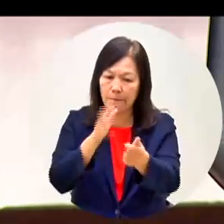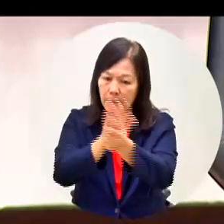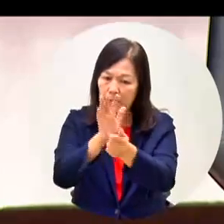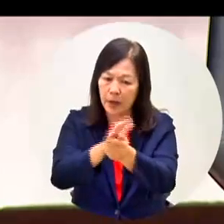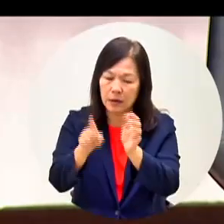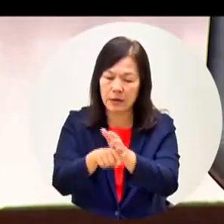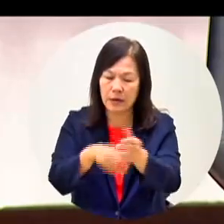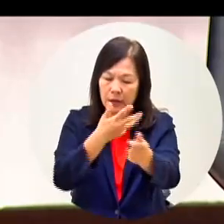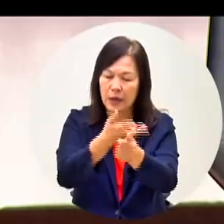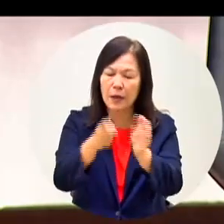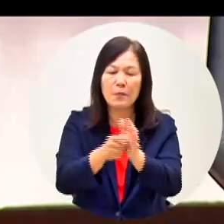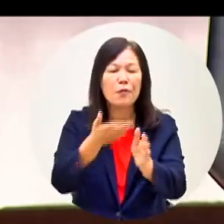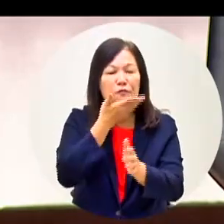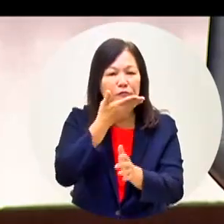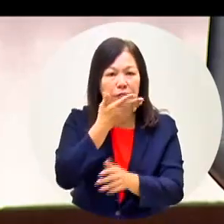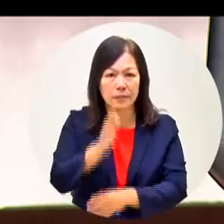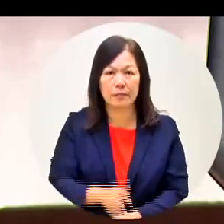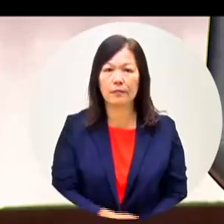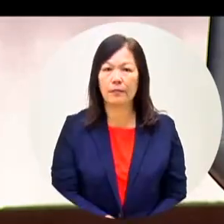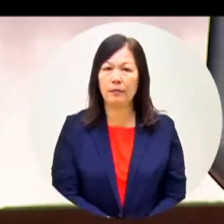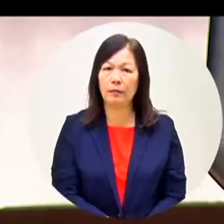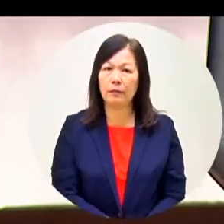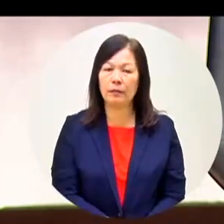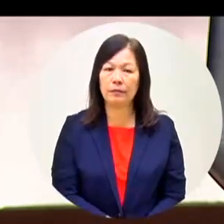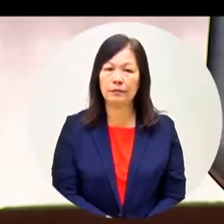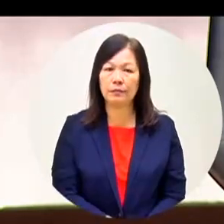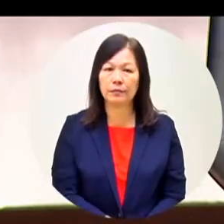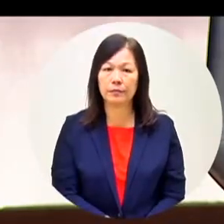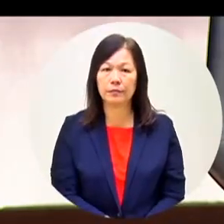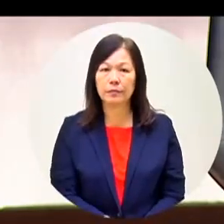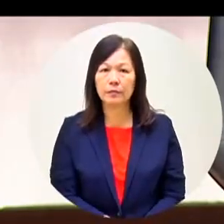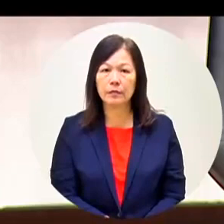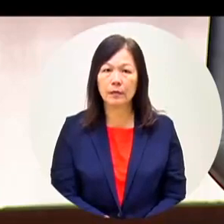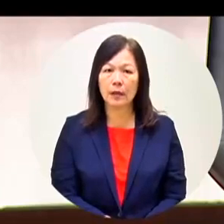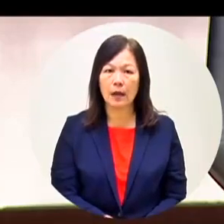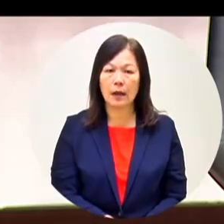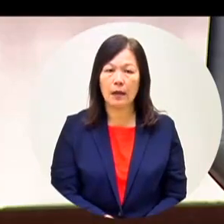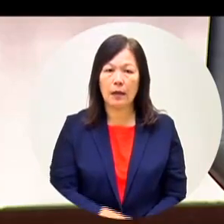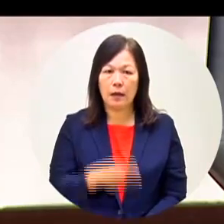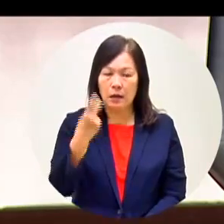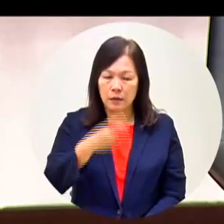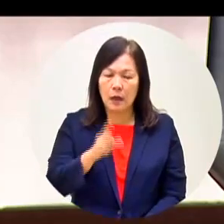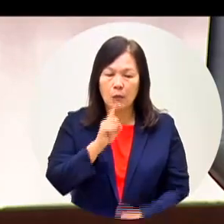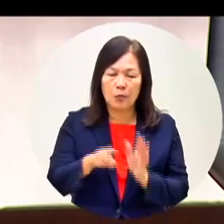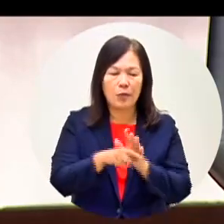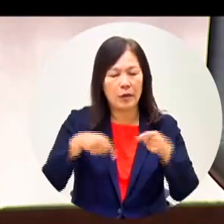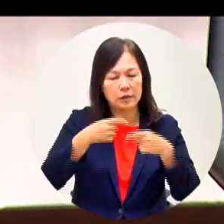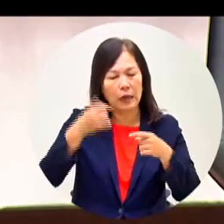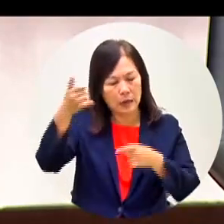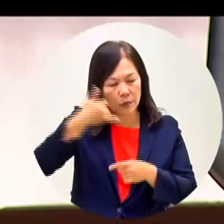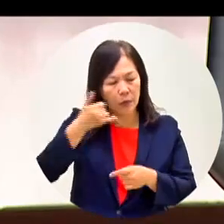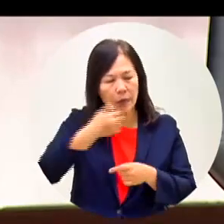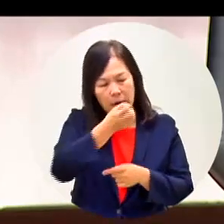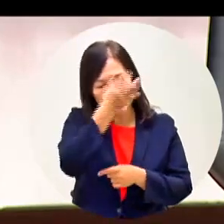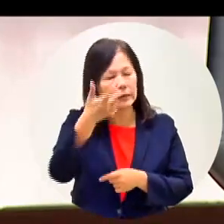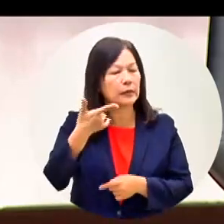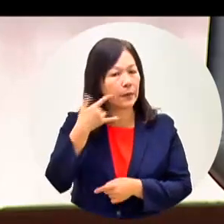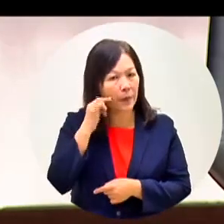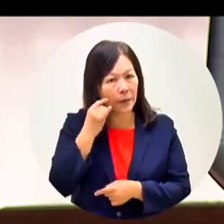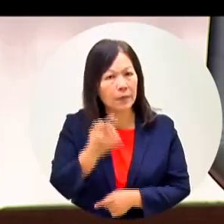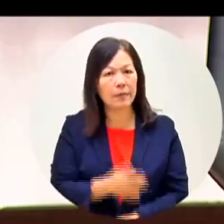再来看一下，本席常常接到很多的年轻父母亲，他们说他们不敢生小